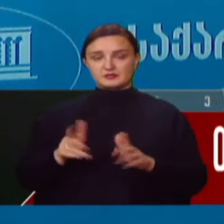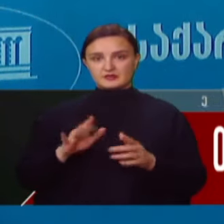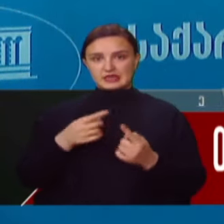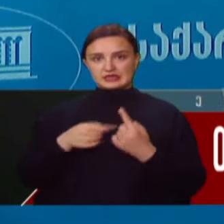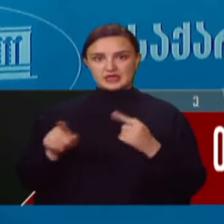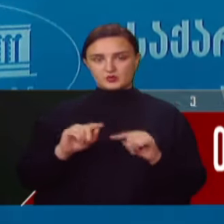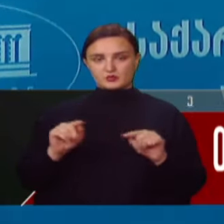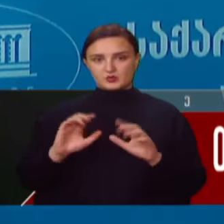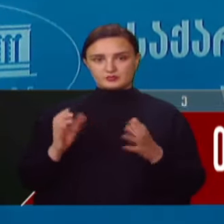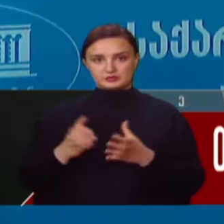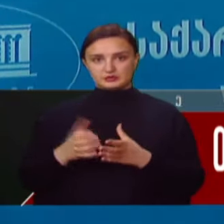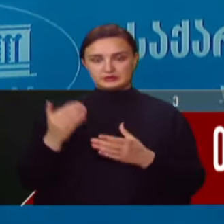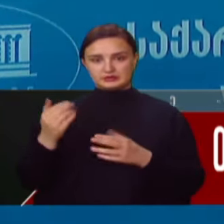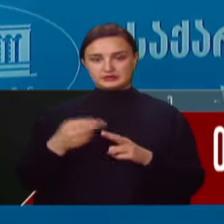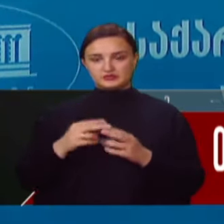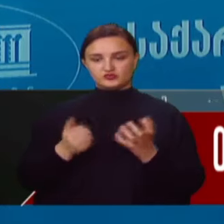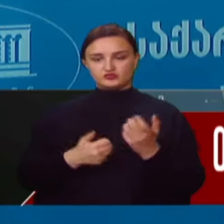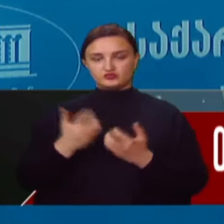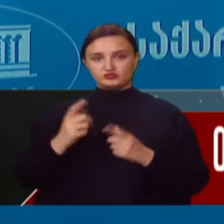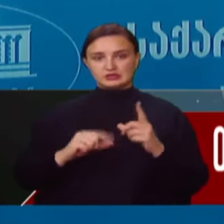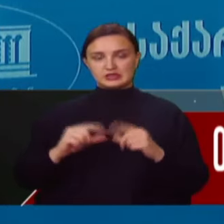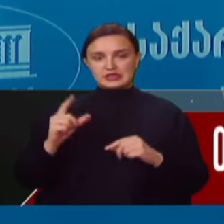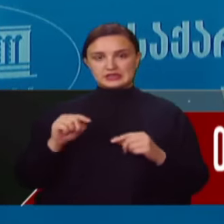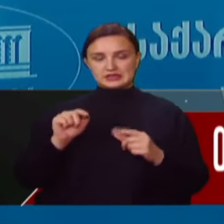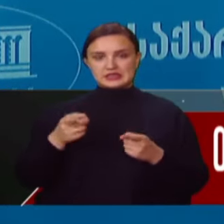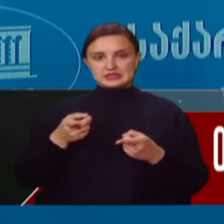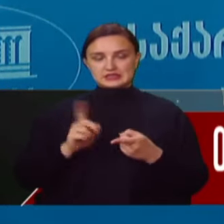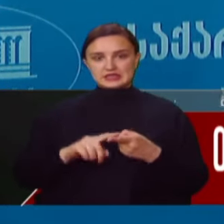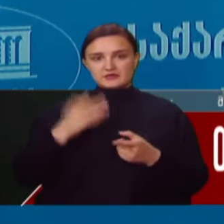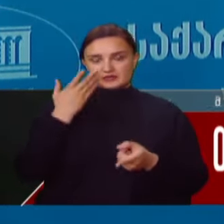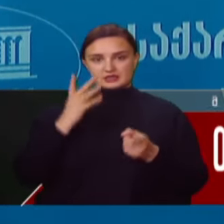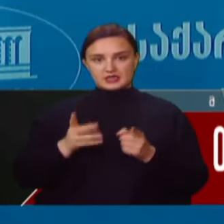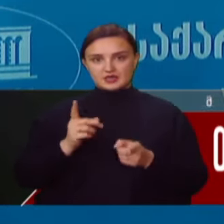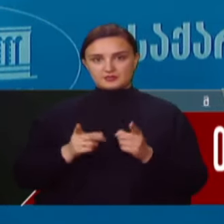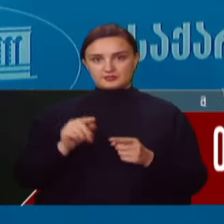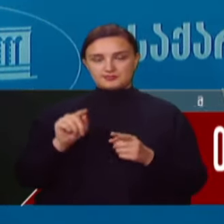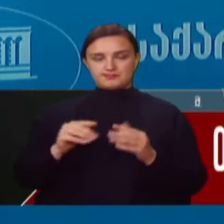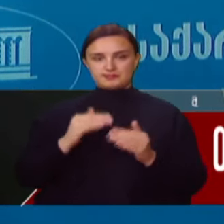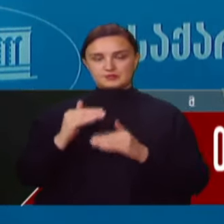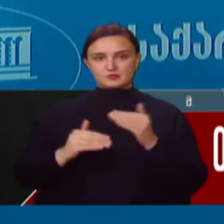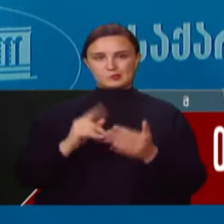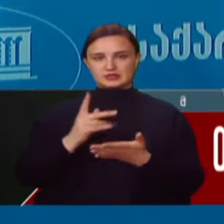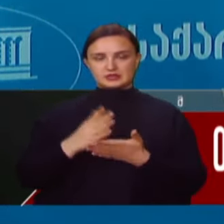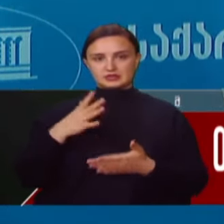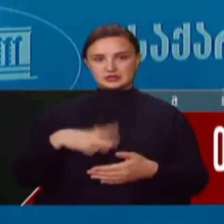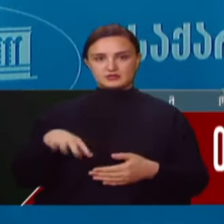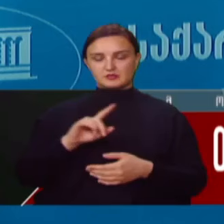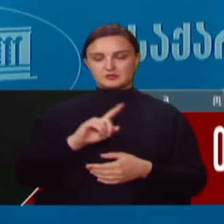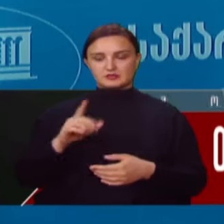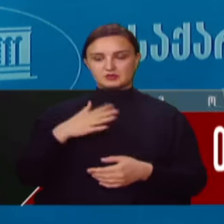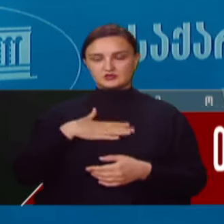ოპოზიცია და მათი ლობისტები. ეს რეიტინგები ასახავს რეალობას და იმ პროგრესს, რომელიც აქვს საქართველოს, თუმცა